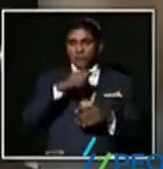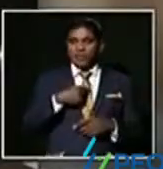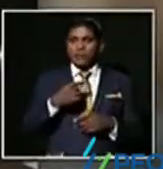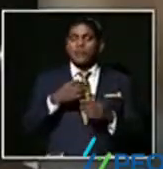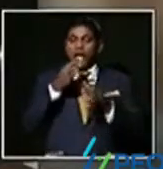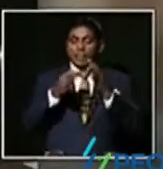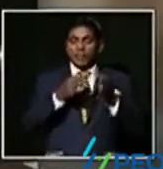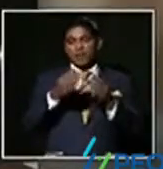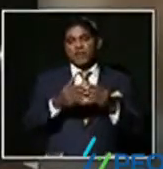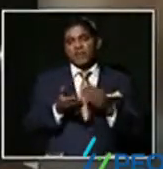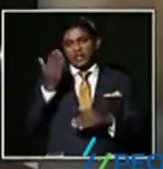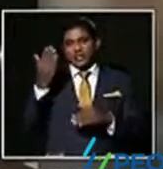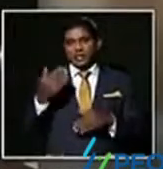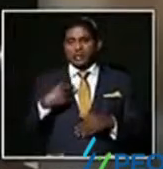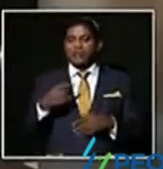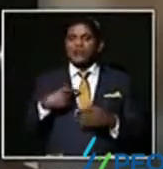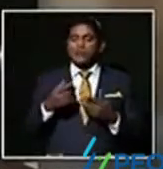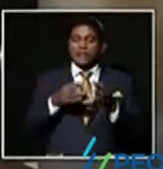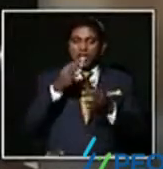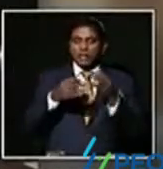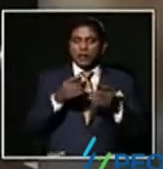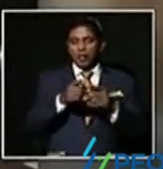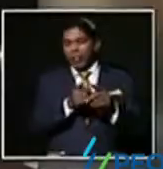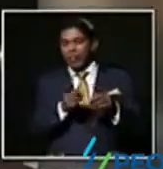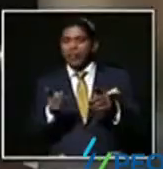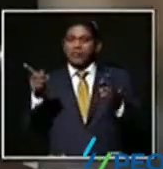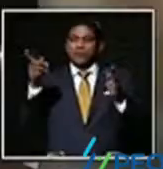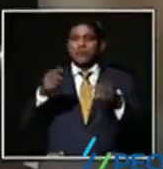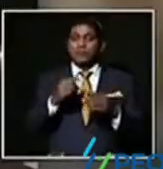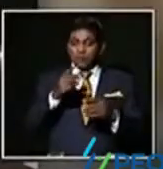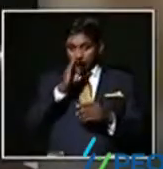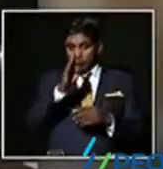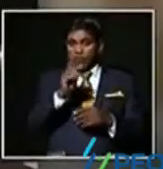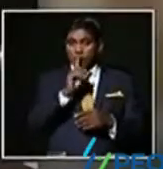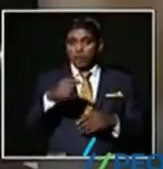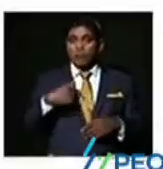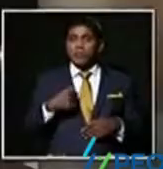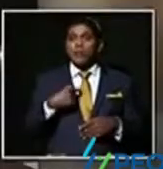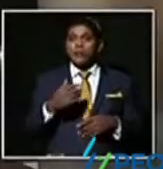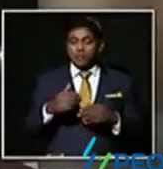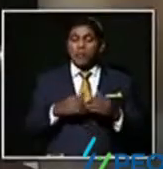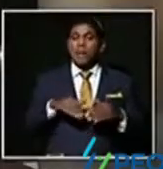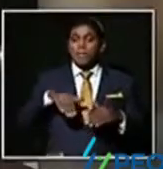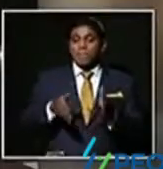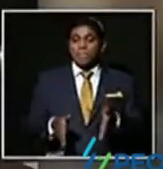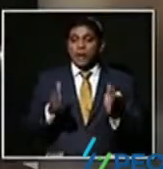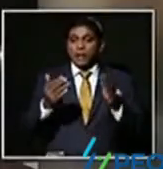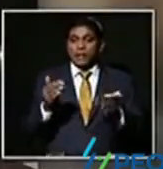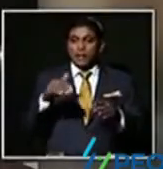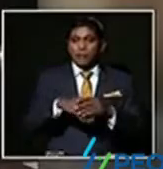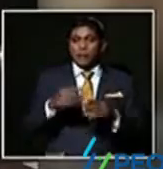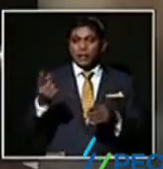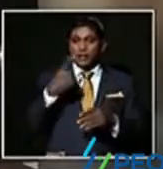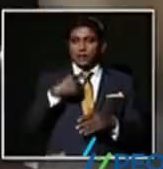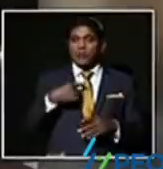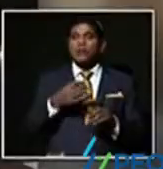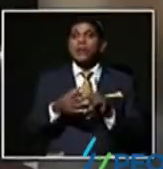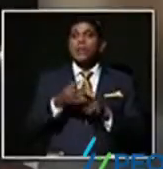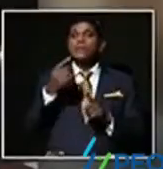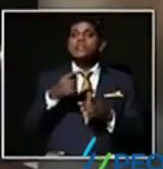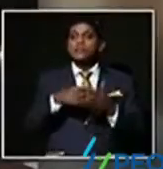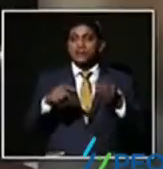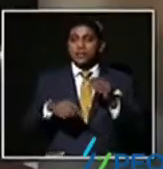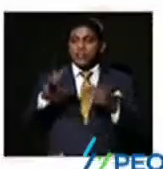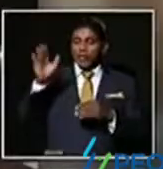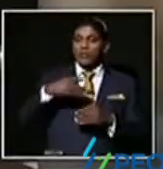කියන්න අනවශ්‍ය විදිහට කතා කරනවා. මොන අනිත් එක එතුමා කෙලින්ම කිව්වා ඊයේ මම පාරේ බැහැලා යනකොට මිනිස්සු මට කියනවා කියලා ජනාධිපති මැතිවරණයට එන්න කියලා. ඒ කියන්නේ